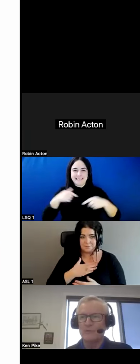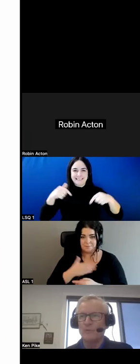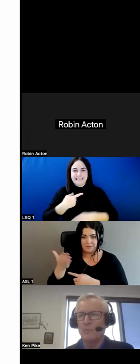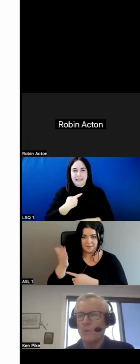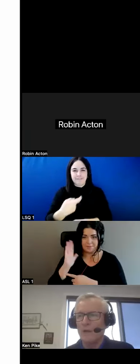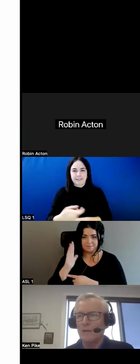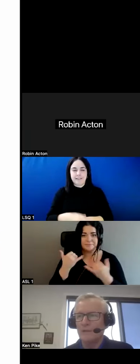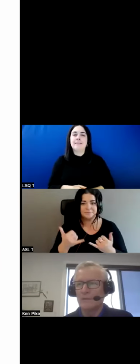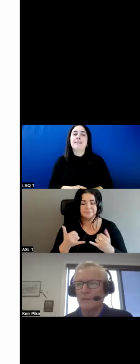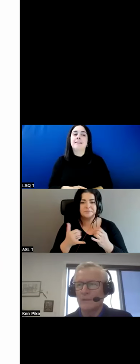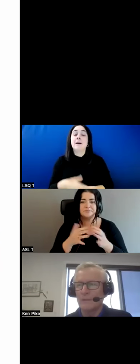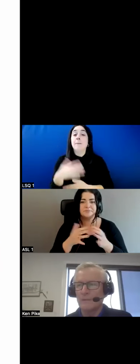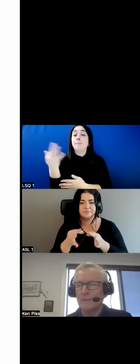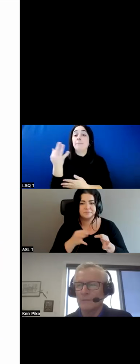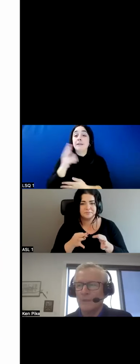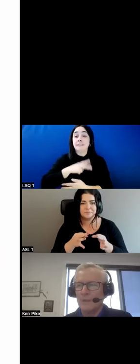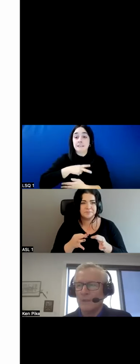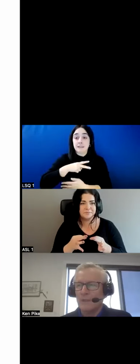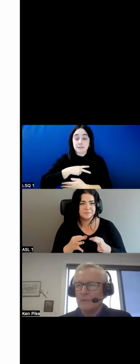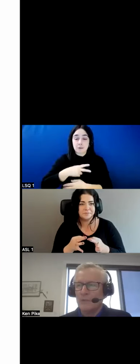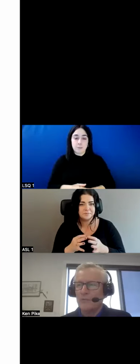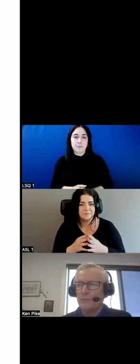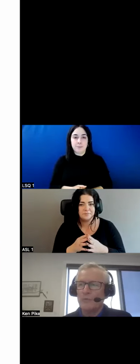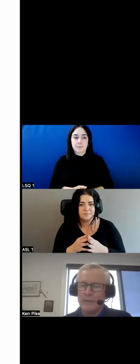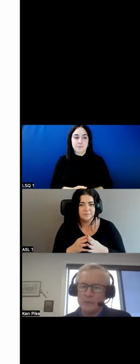Dans ma présentation aujourd'hui,